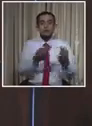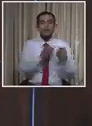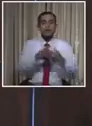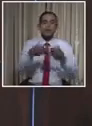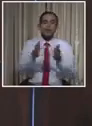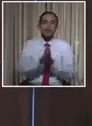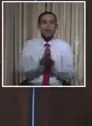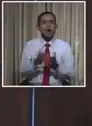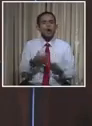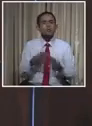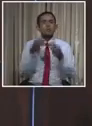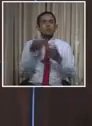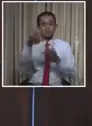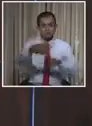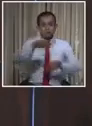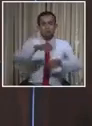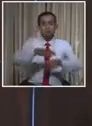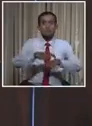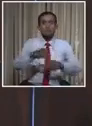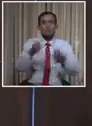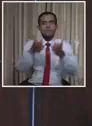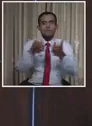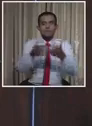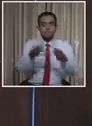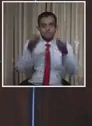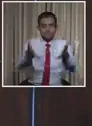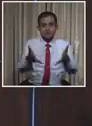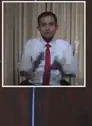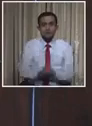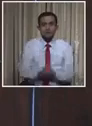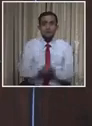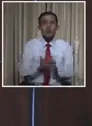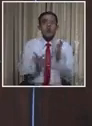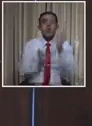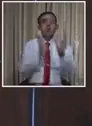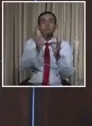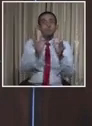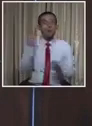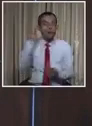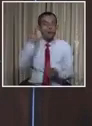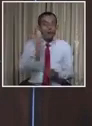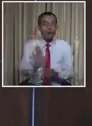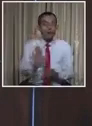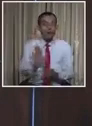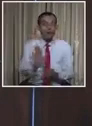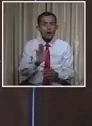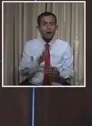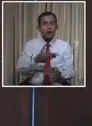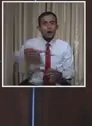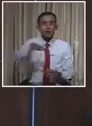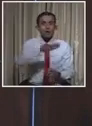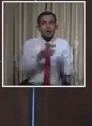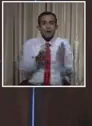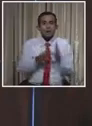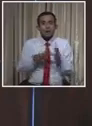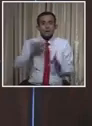සියල්ලම අපි ඉදිරි කාල පරිච්ඡේදයේදී ඉෂ්ට කරන්න සූදානම්ින් ඉන්නේ. අර කතාවක් තියෙනවා රැල්ලට බය නම් වැල්ලට යන්නේ